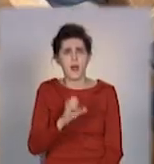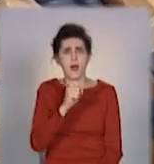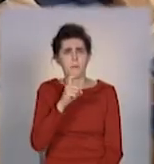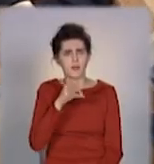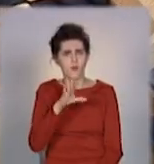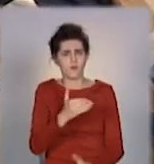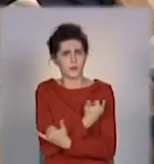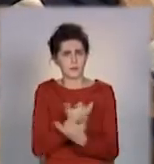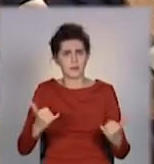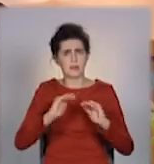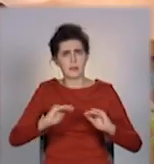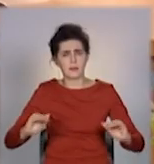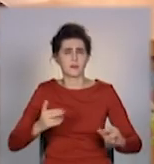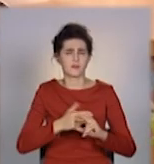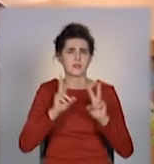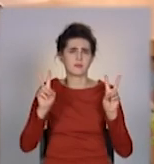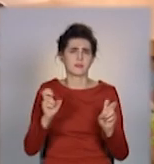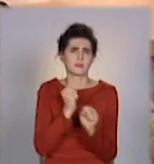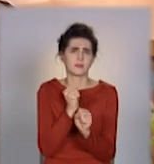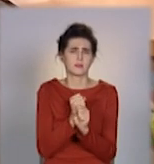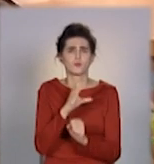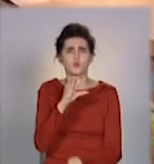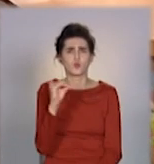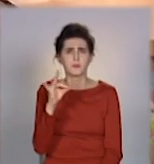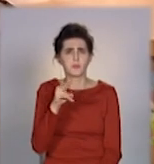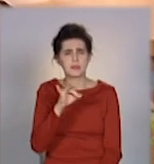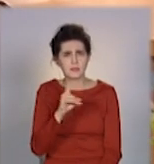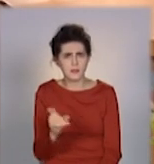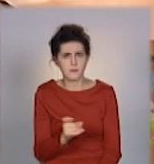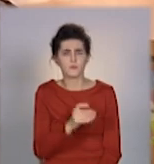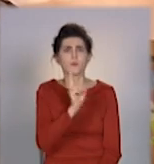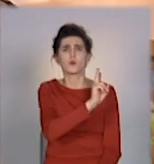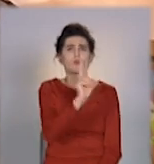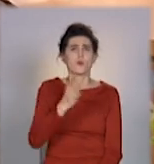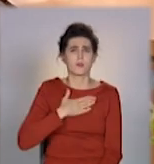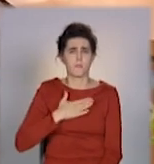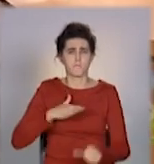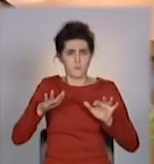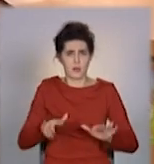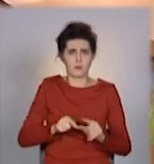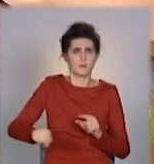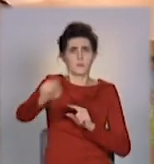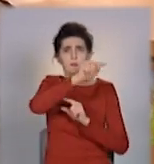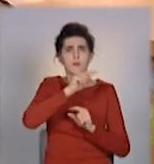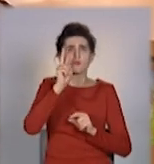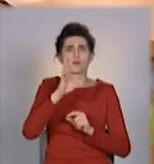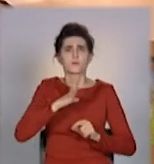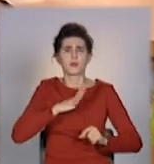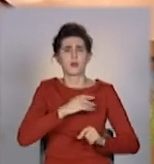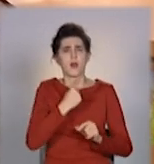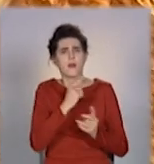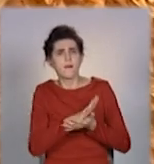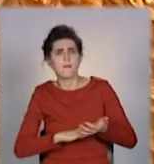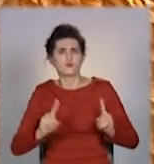приємним сюрпризом. Діти, які отримали якісь ранення в нашій зоні, вони не залишаються без уваги,